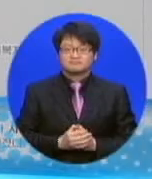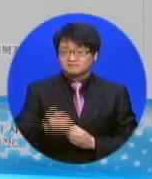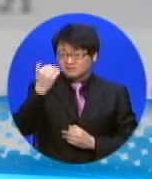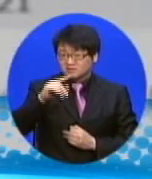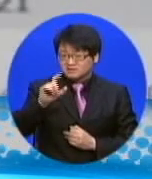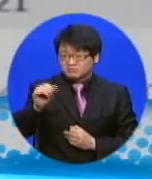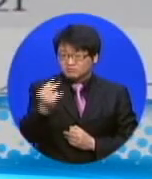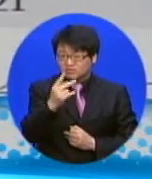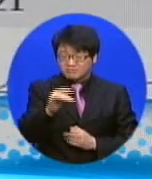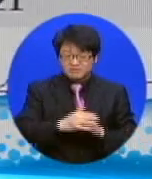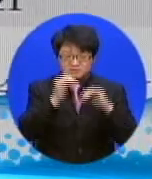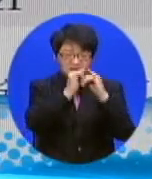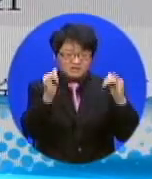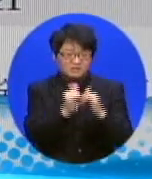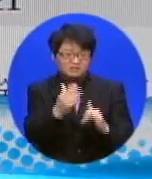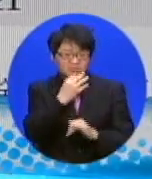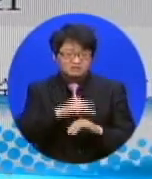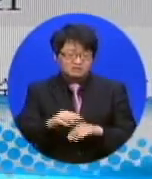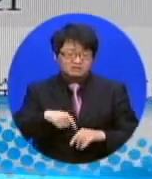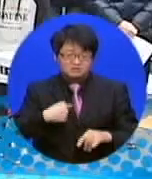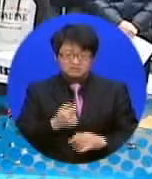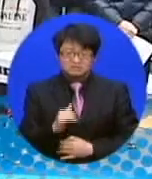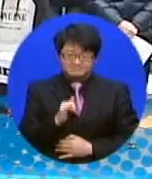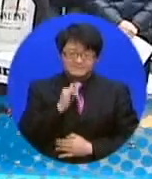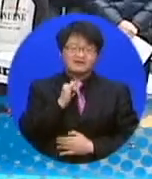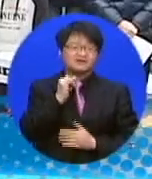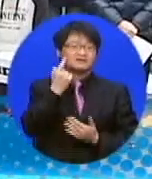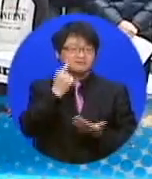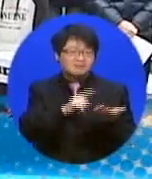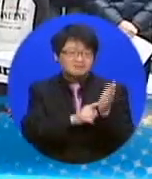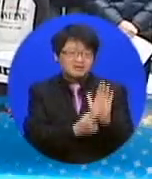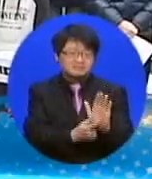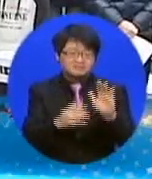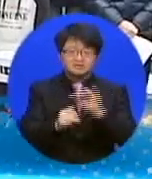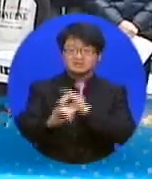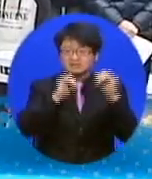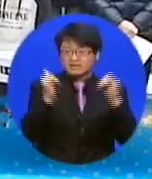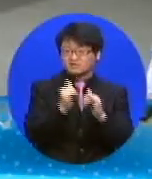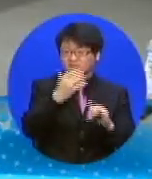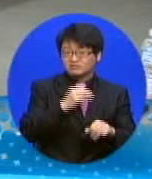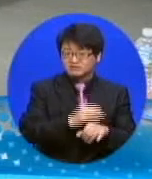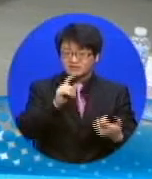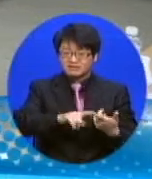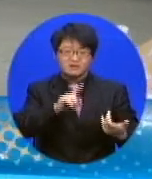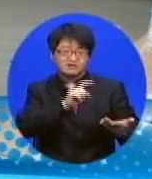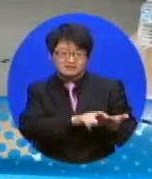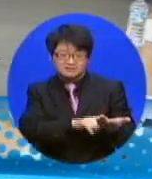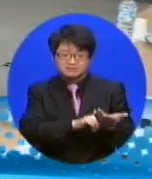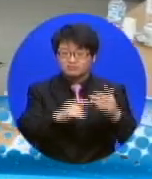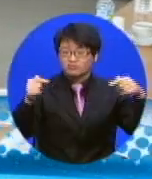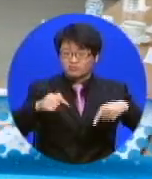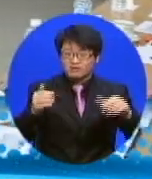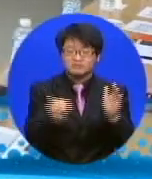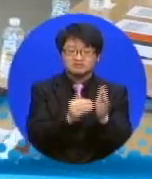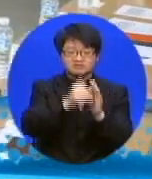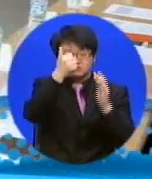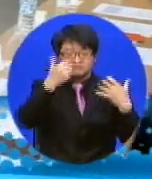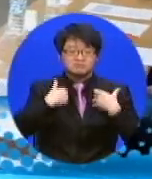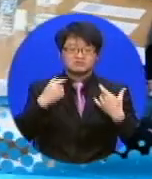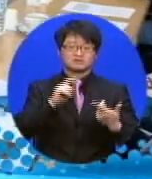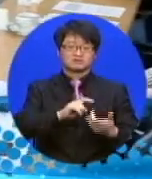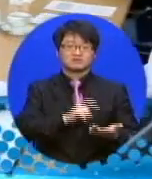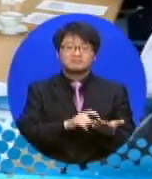지난 15일 또 한 명의 사회복지사가 스스로 목숨을 끊는 일이 발생했습니다. 사회복지계는 이에 비상대책회의를 진행하고 정부는